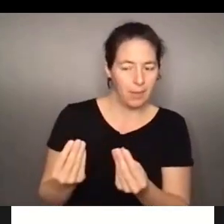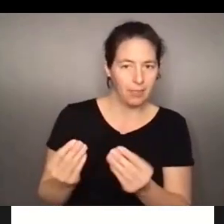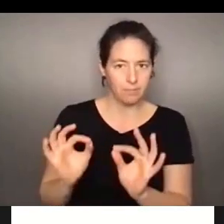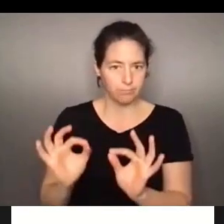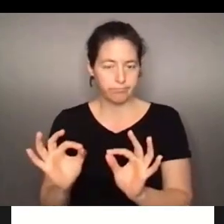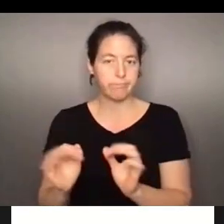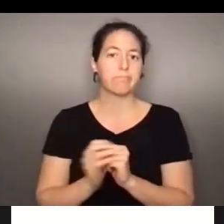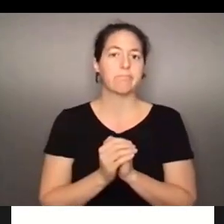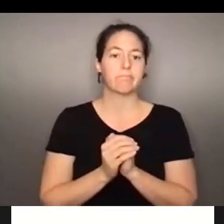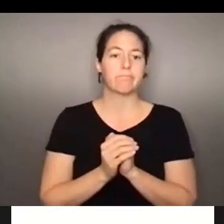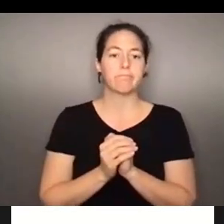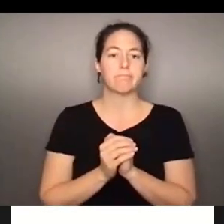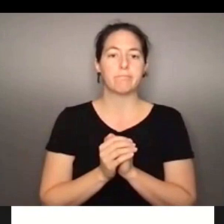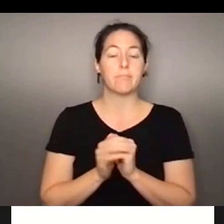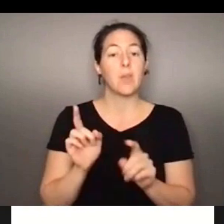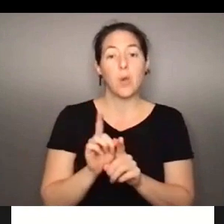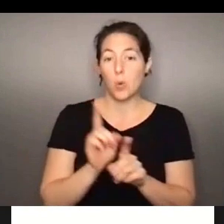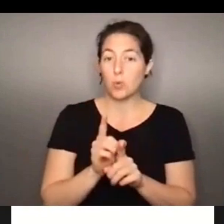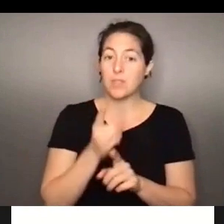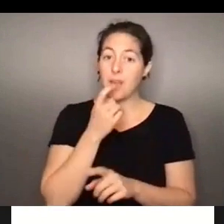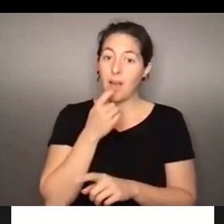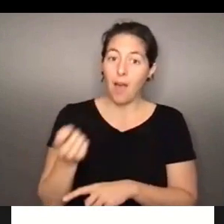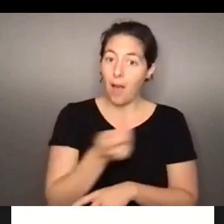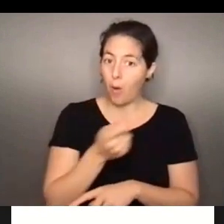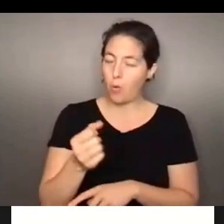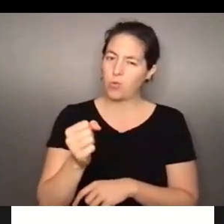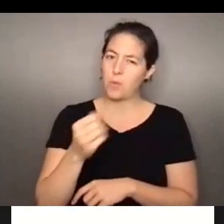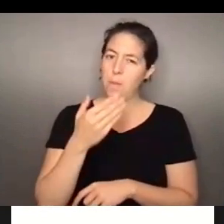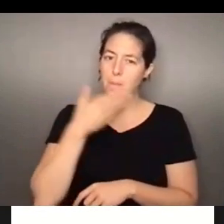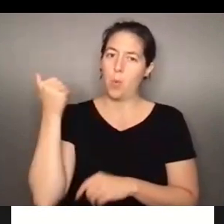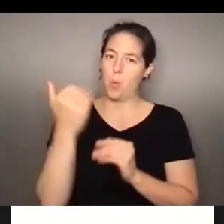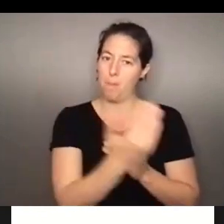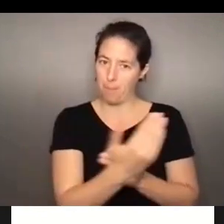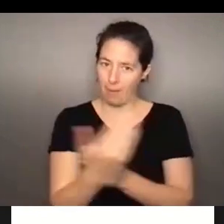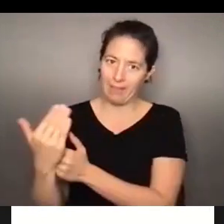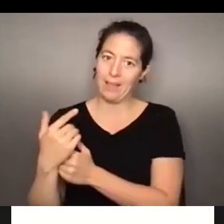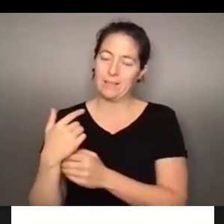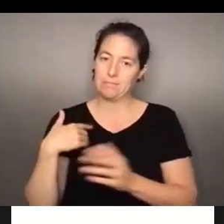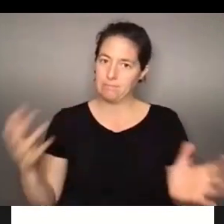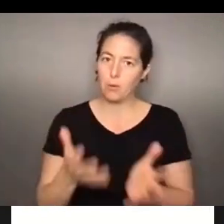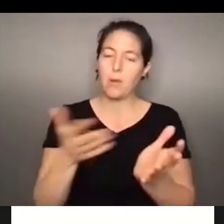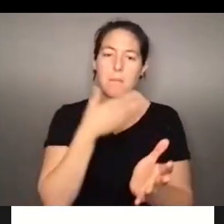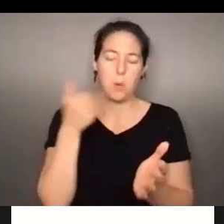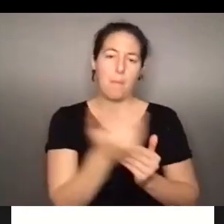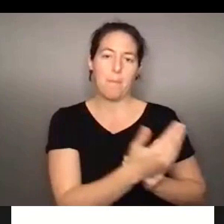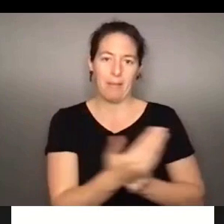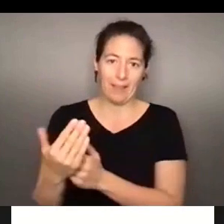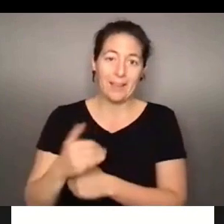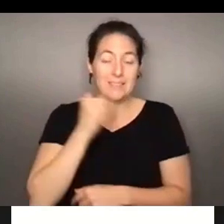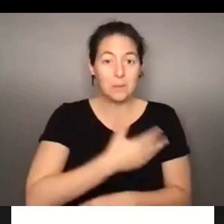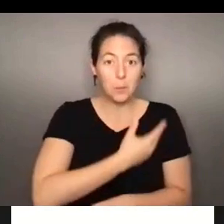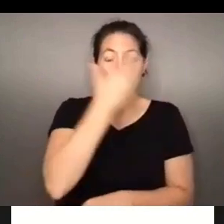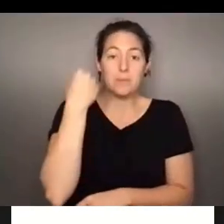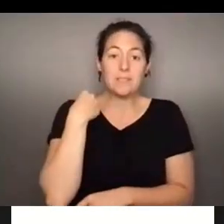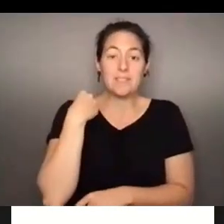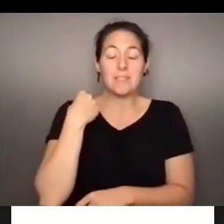se rappelle, on arrose préférablement le matin. Vraiment, c'est ce qui est encouragé. Puis, si vous oubliez,